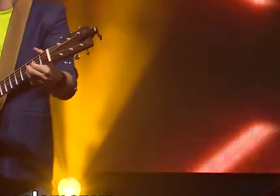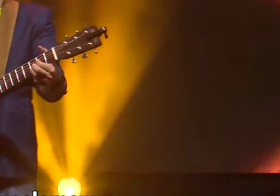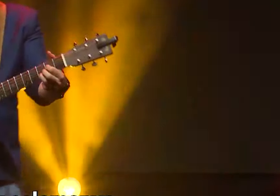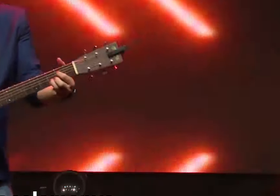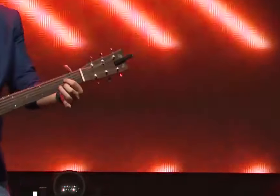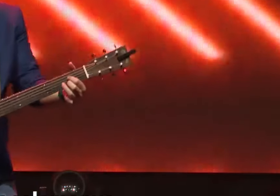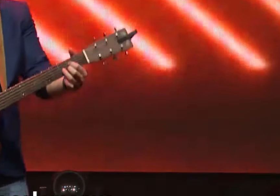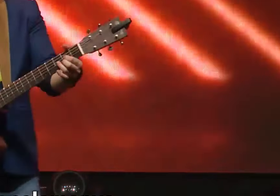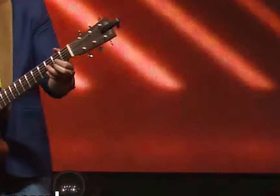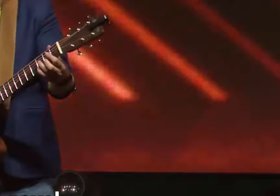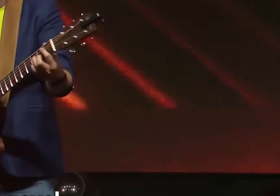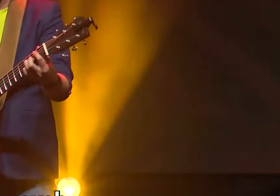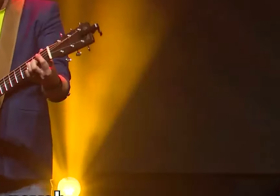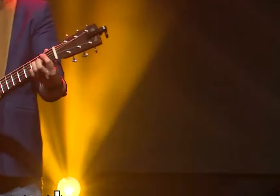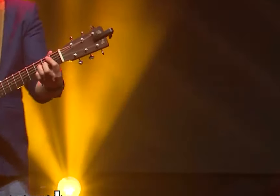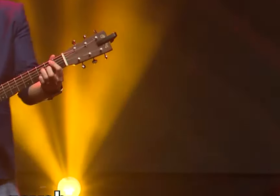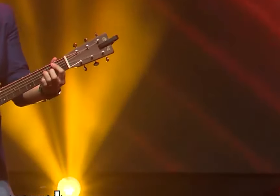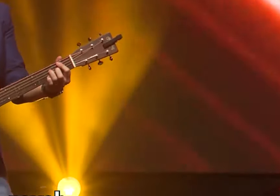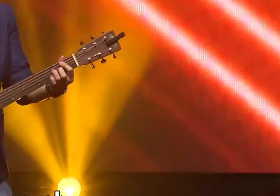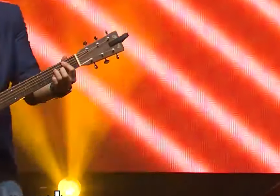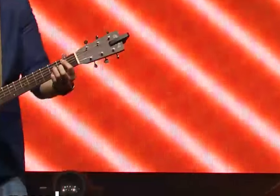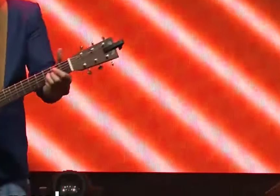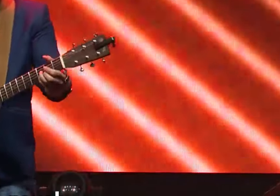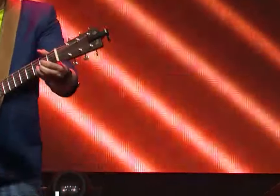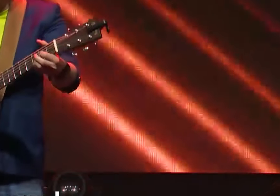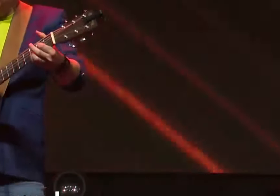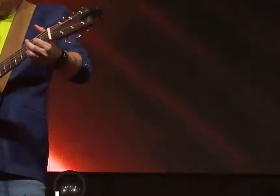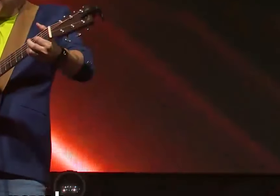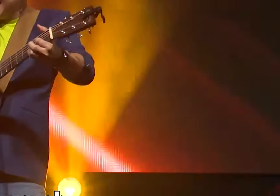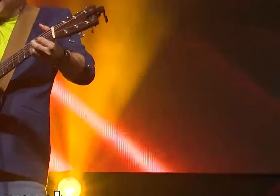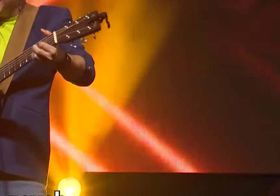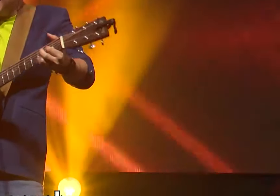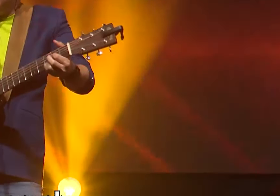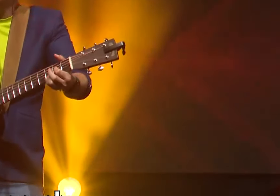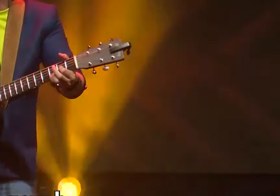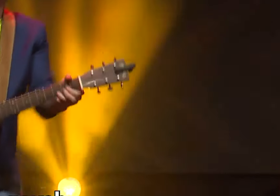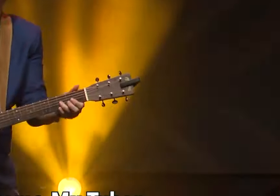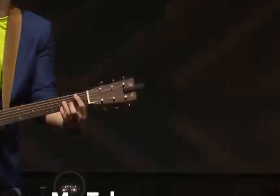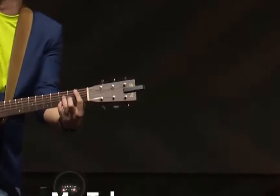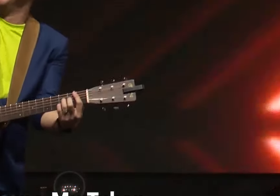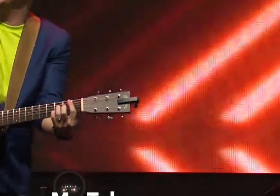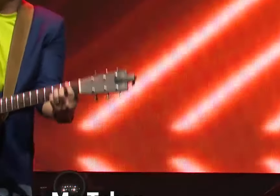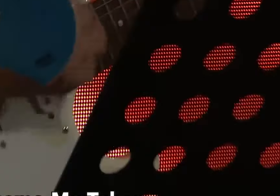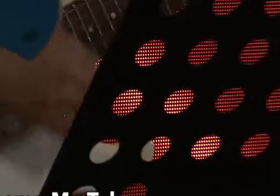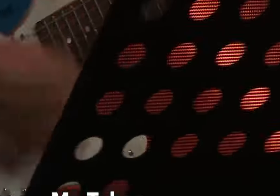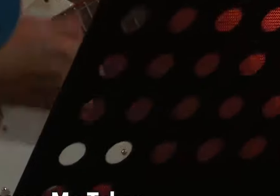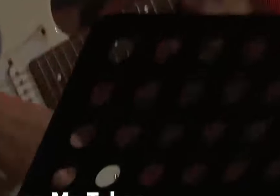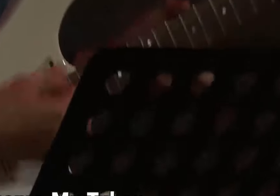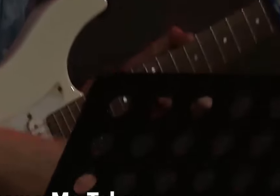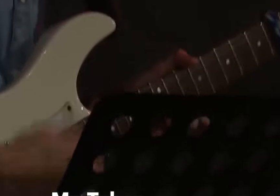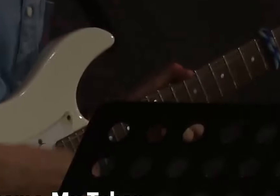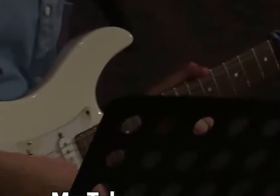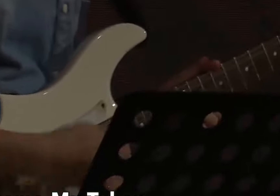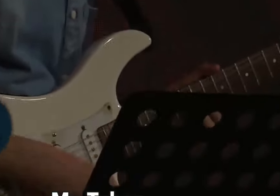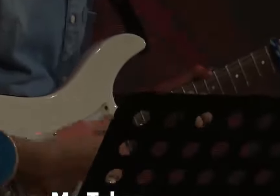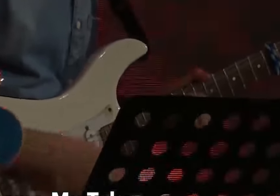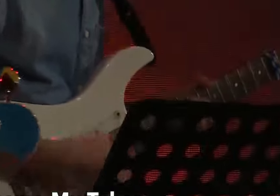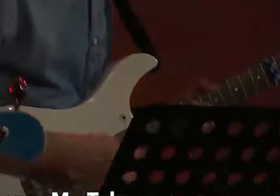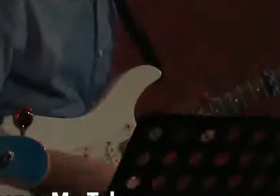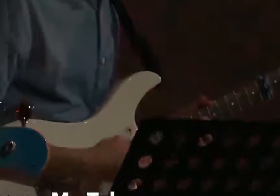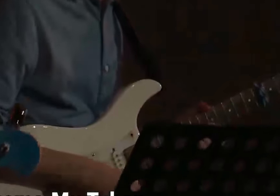Bersamamu selamanya takkan goyah. Come on, oh oh oh